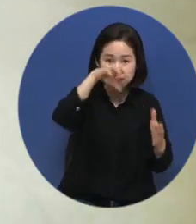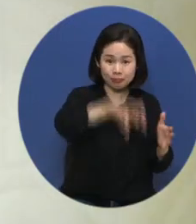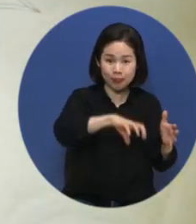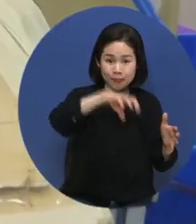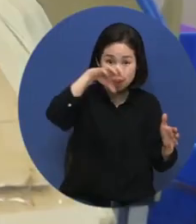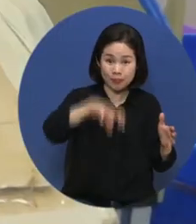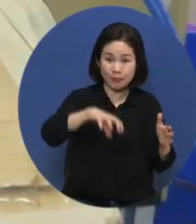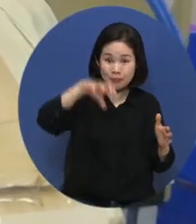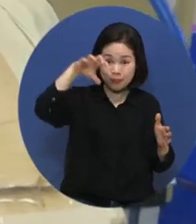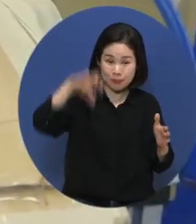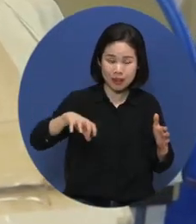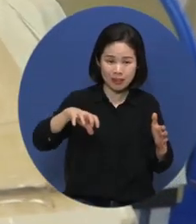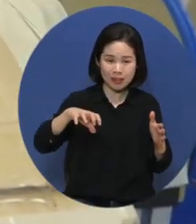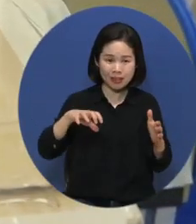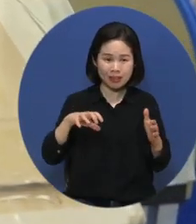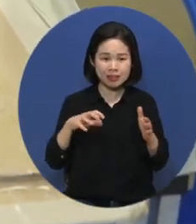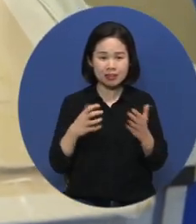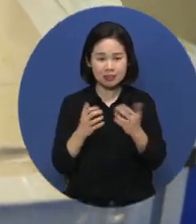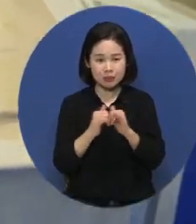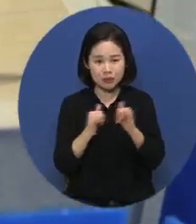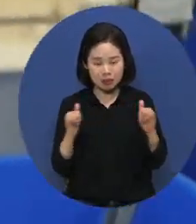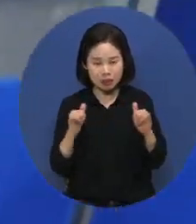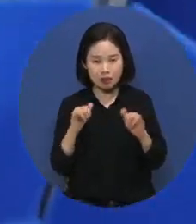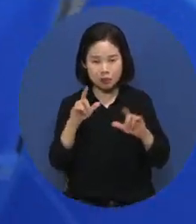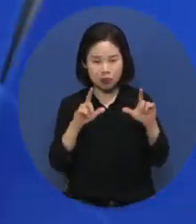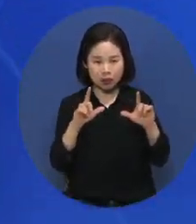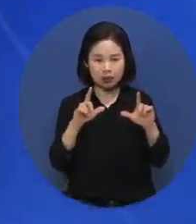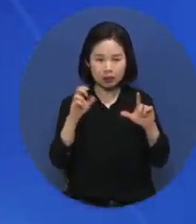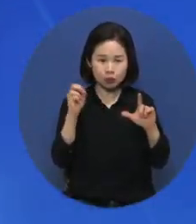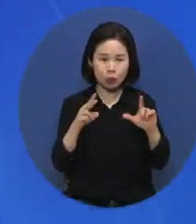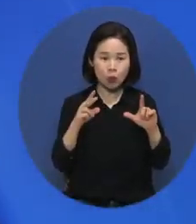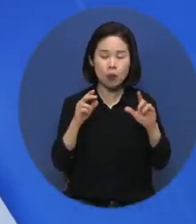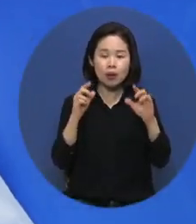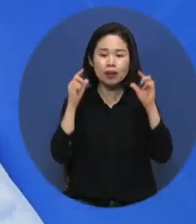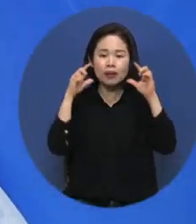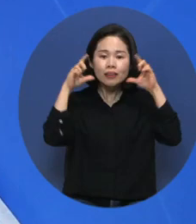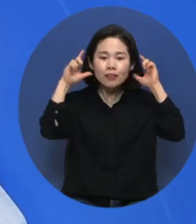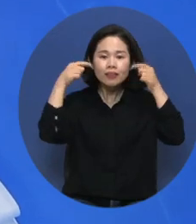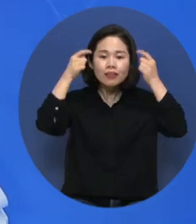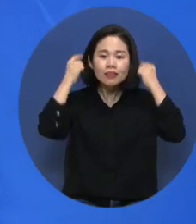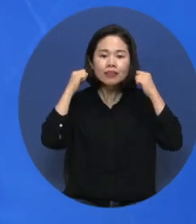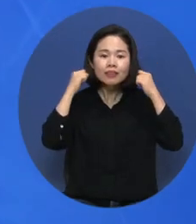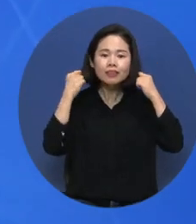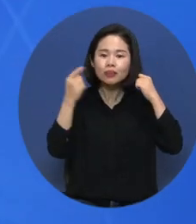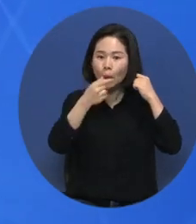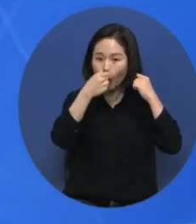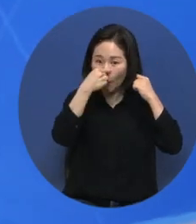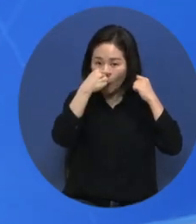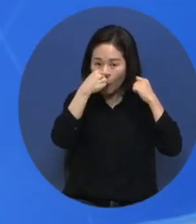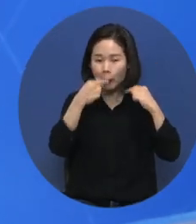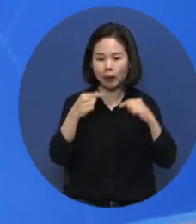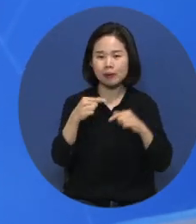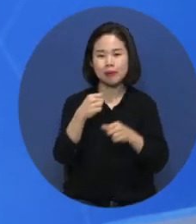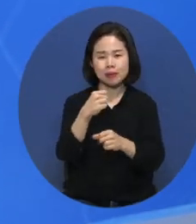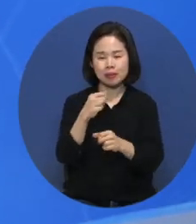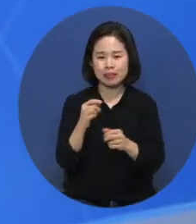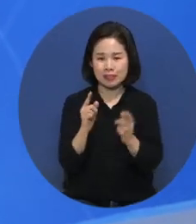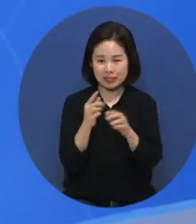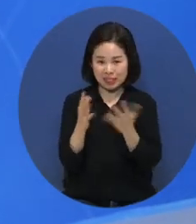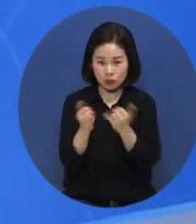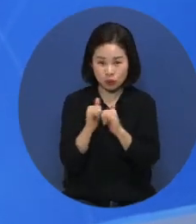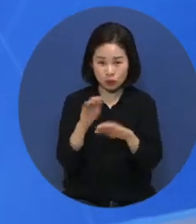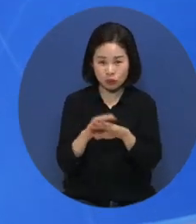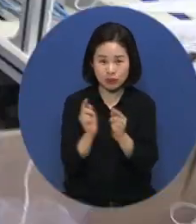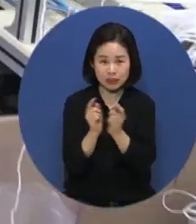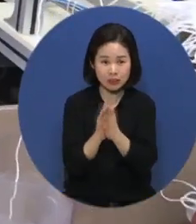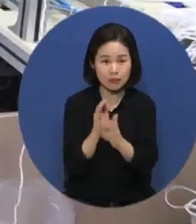마스크의 모양을 잡고 끈과 코쇠를 붙이는 과정으로 이루어집니다. 특히 코쇠는 얼굴과